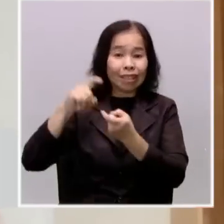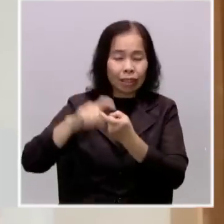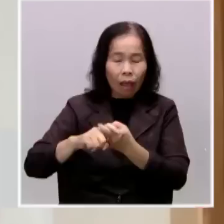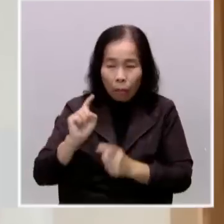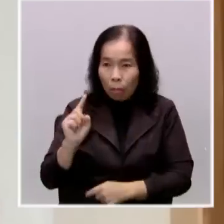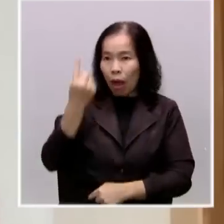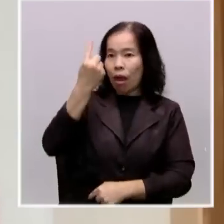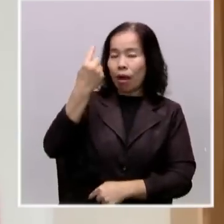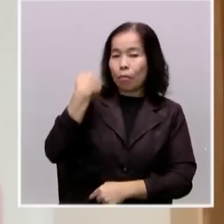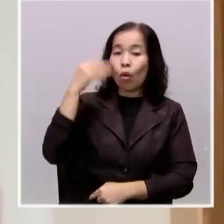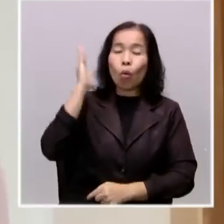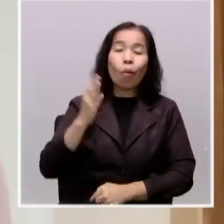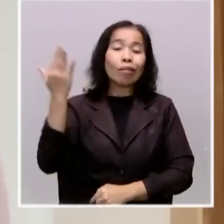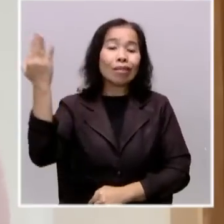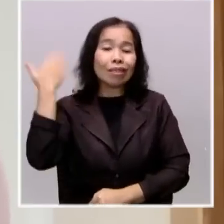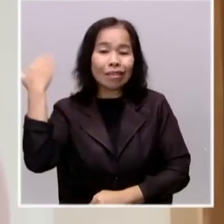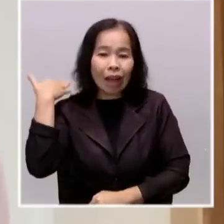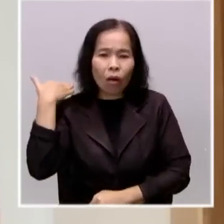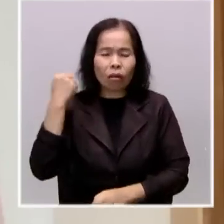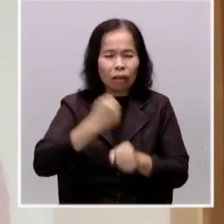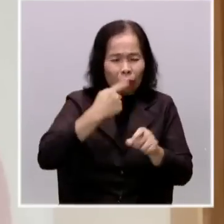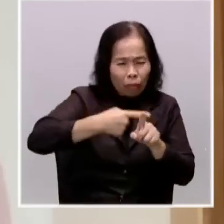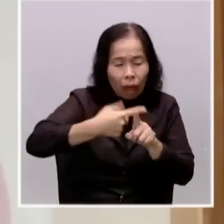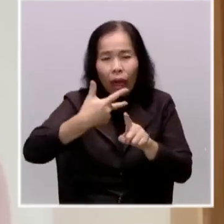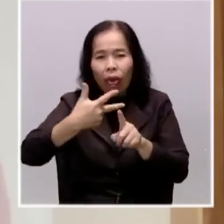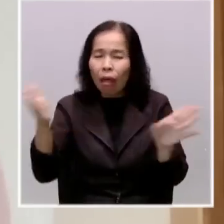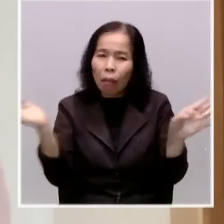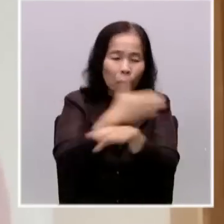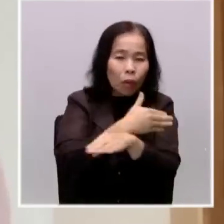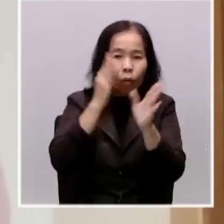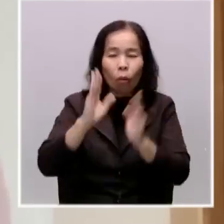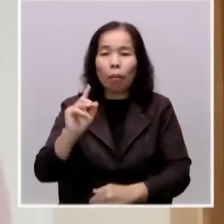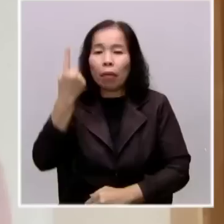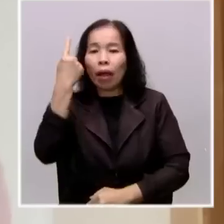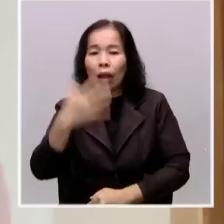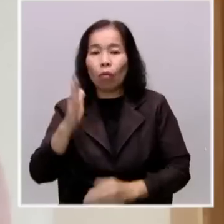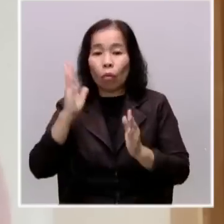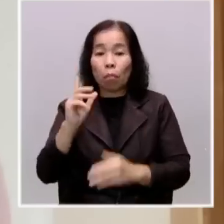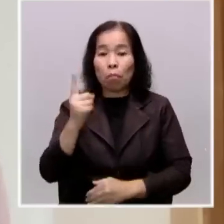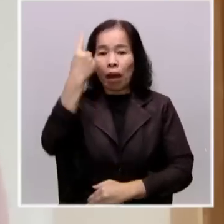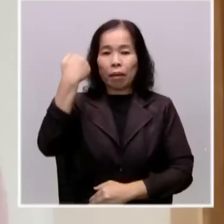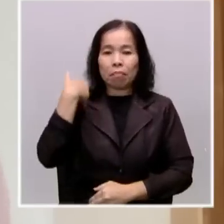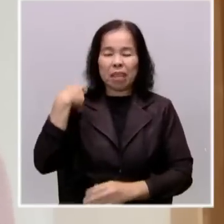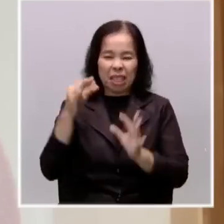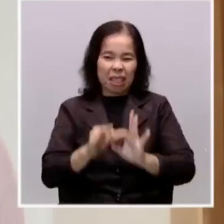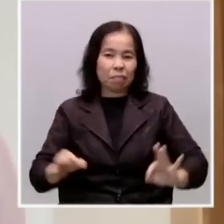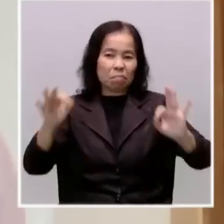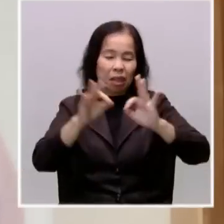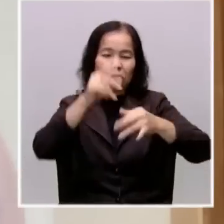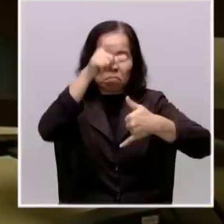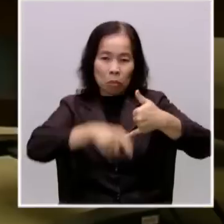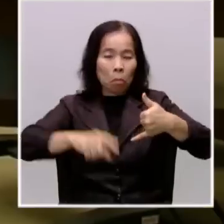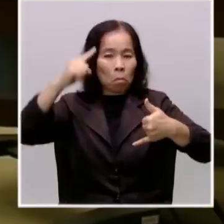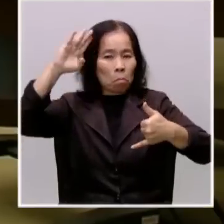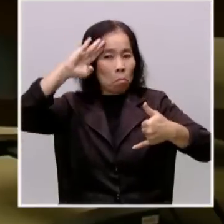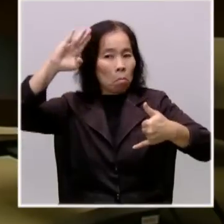ค่ะหลังจากที่คนเดิมนั้นเพิ่งเปลี่ยนมาได้3เดือนเองนะคะมีการเปลี่ยนใหม่อีกรอบคนใหม่นี้นะคะเป็นบุคคลสำคัญที่อยู่ในแวดวงการ